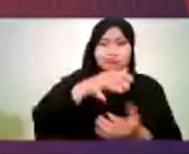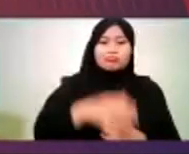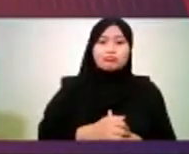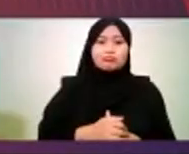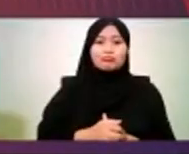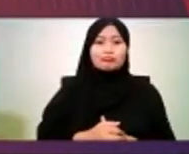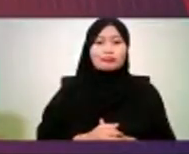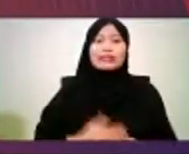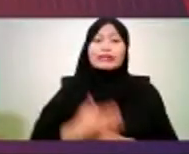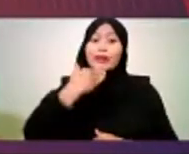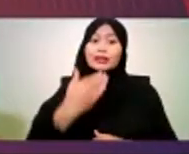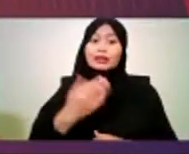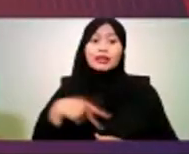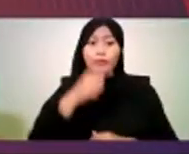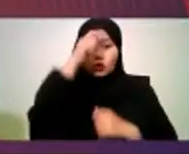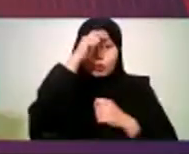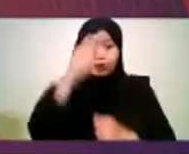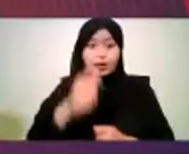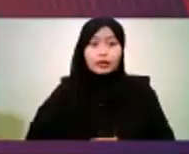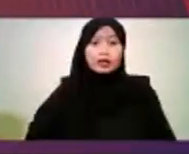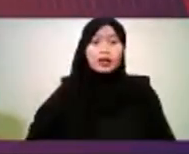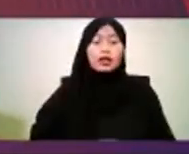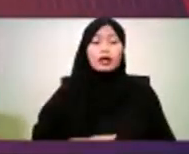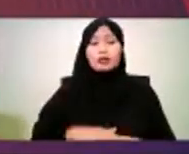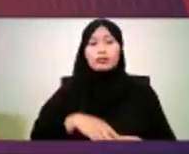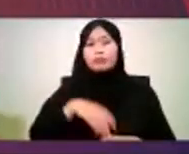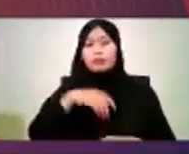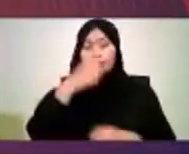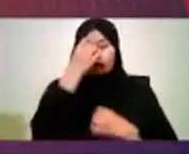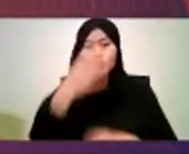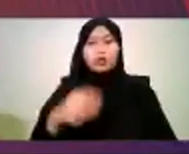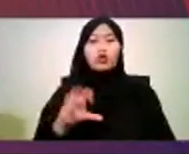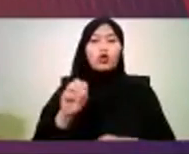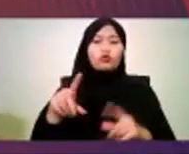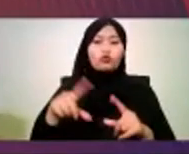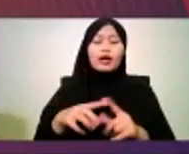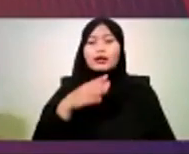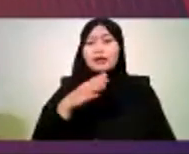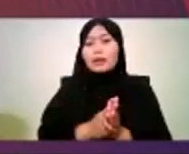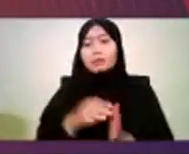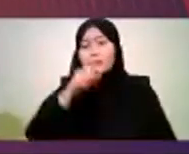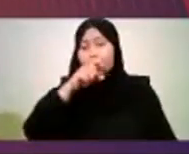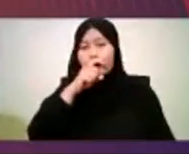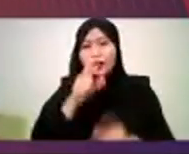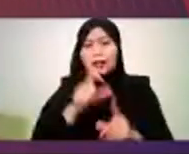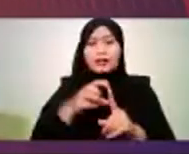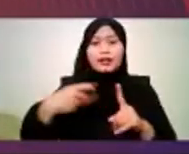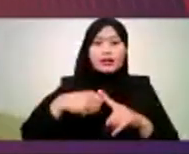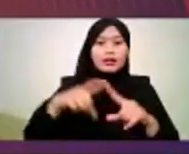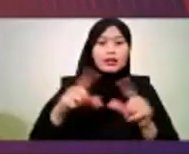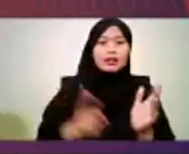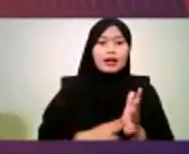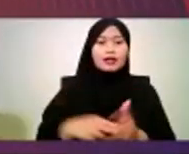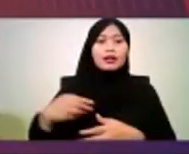dianggap menghormati proqua rektor UGM dan juga Pak dekan Prof didik dengan ini mewakili banget Desa kami serahkan